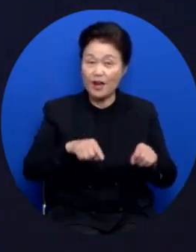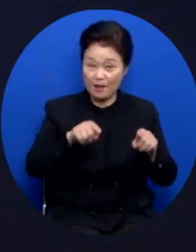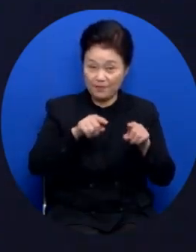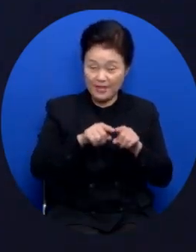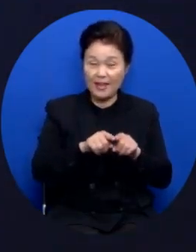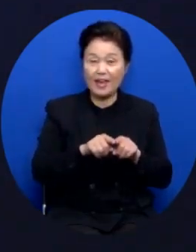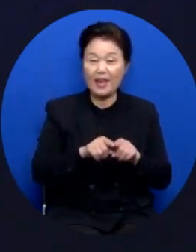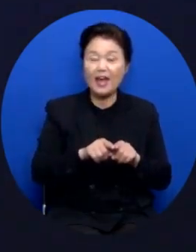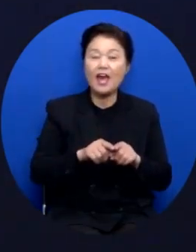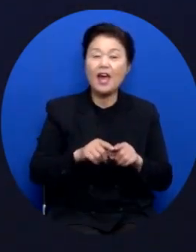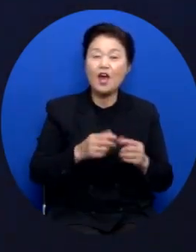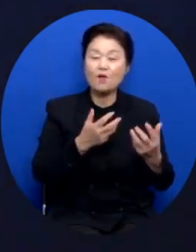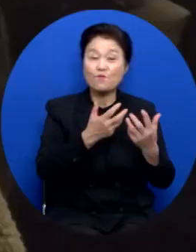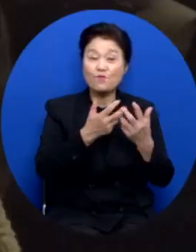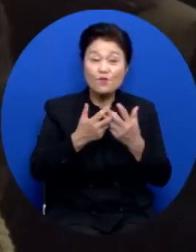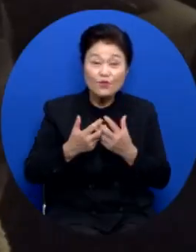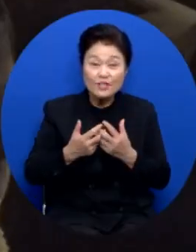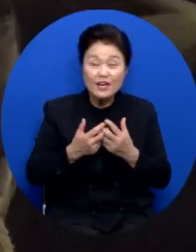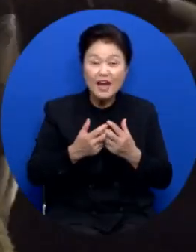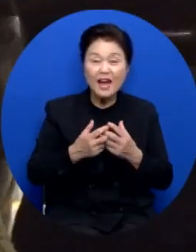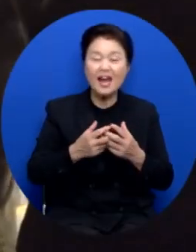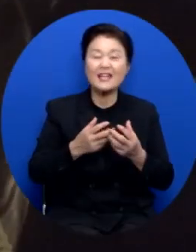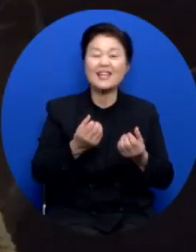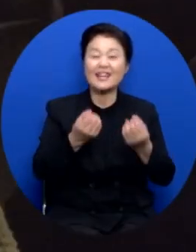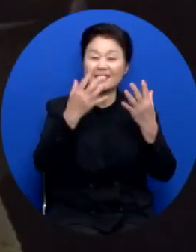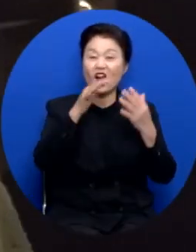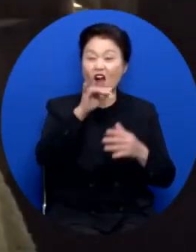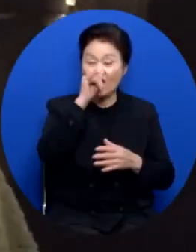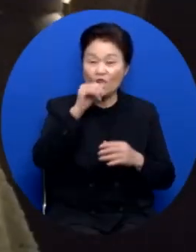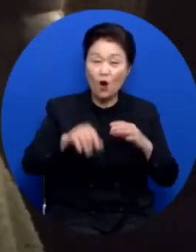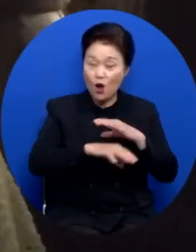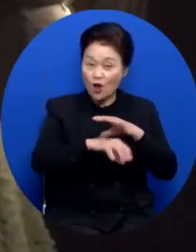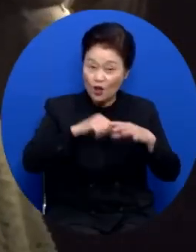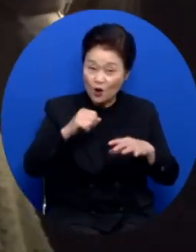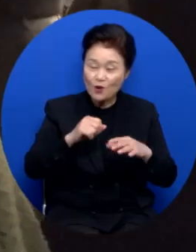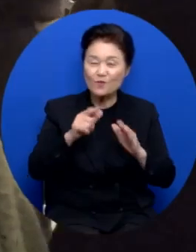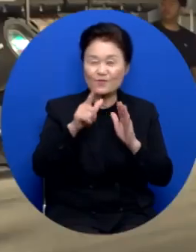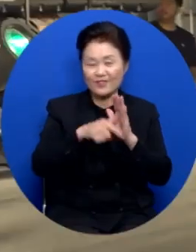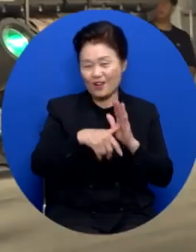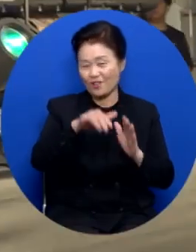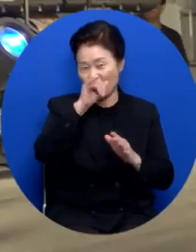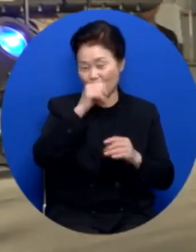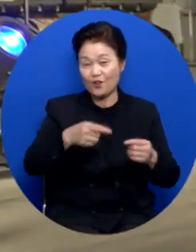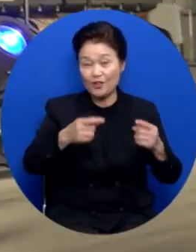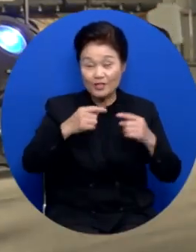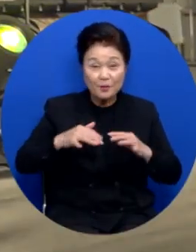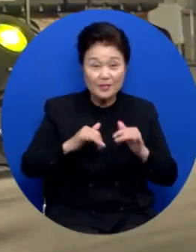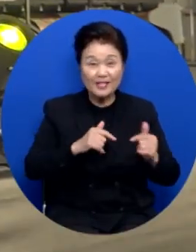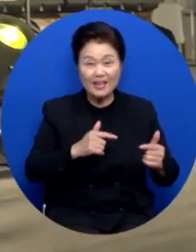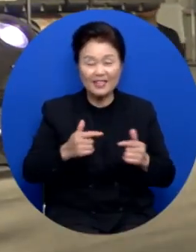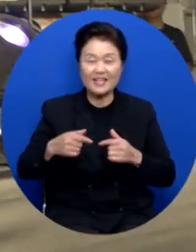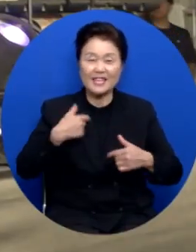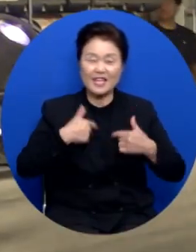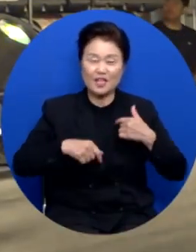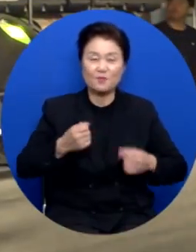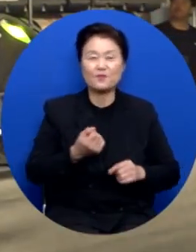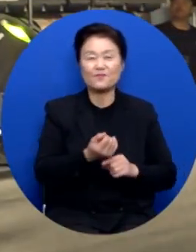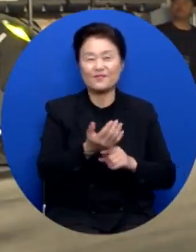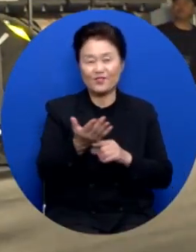등 풍성한 공연이 펼쳐졌고 경품 추첨의 시간도 더해져 참석자들에게 기쁨을